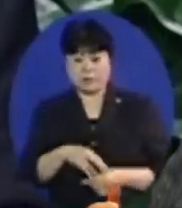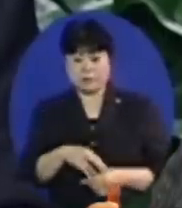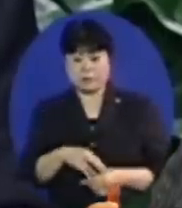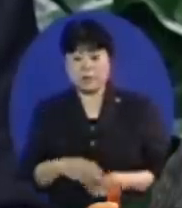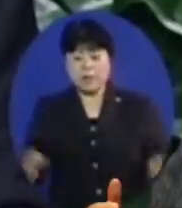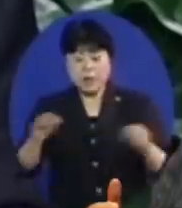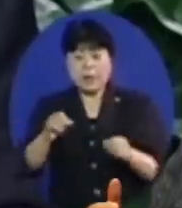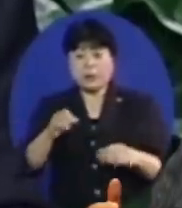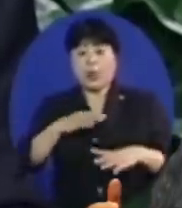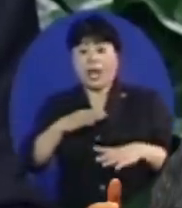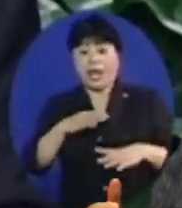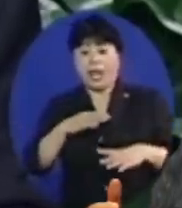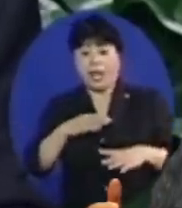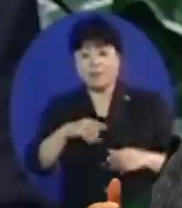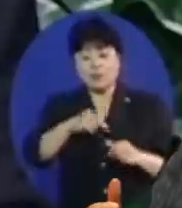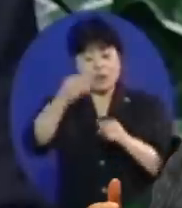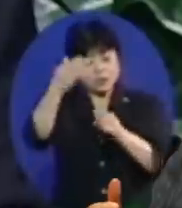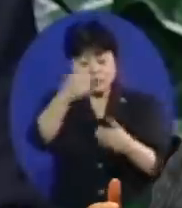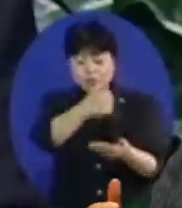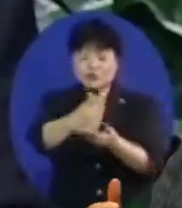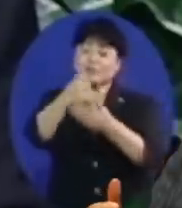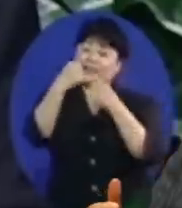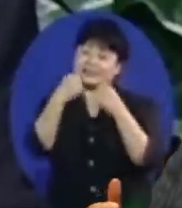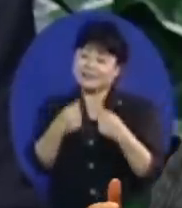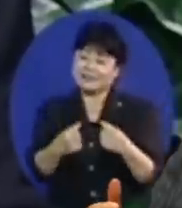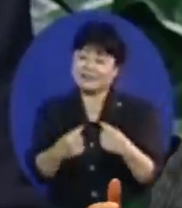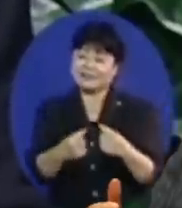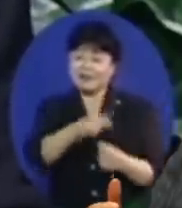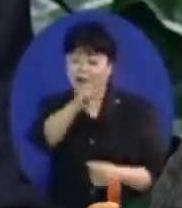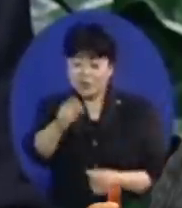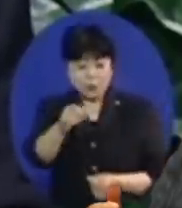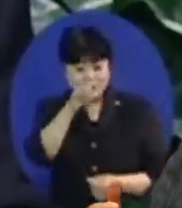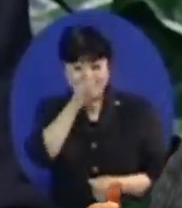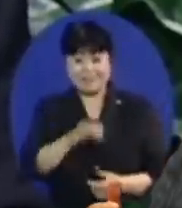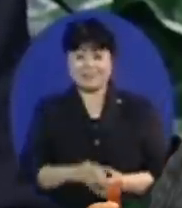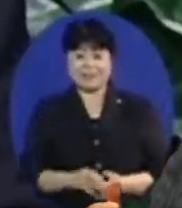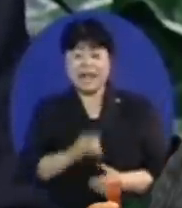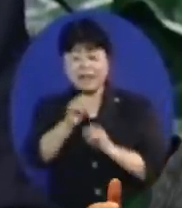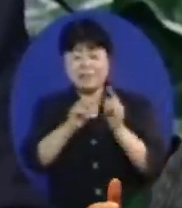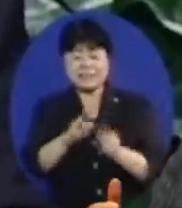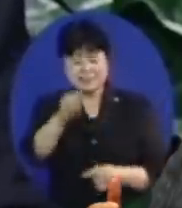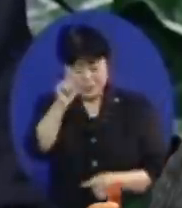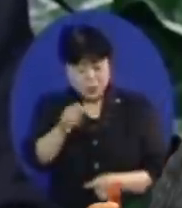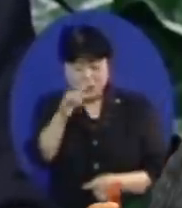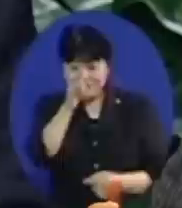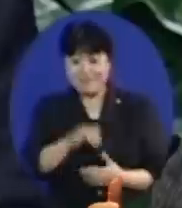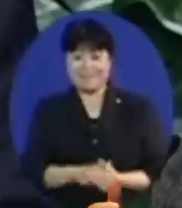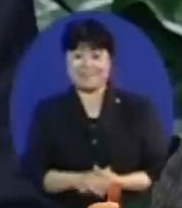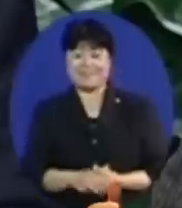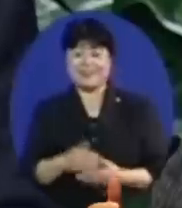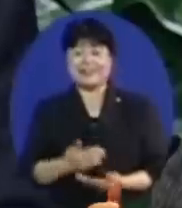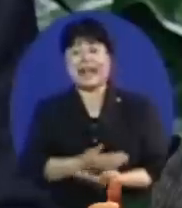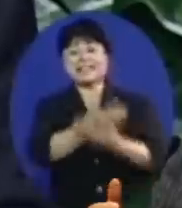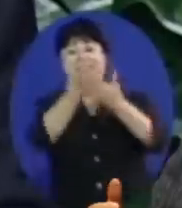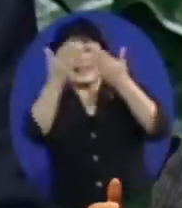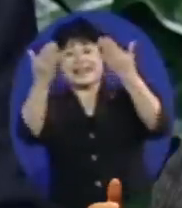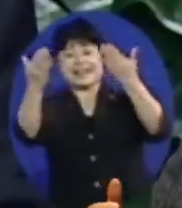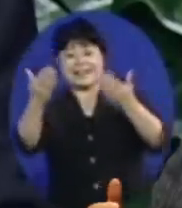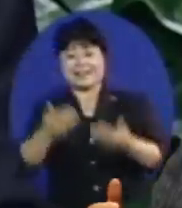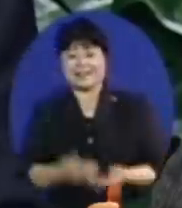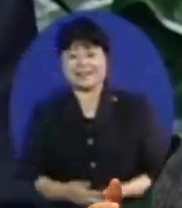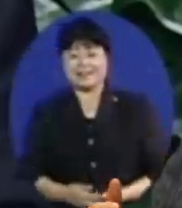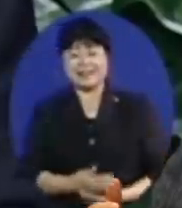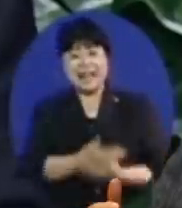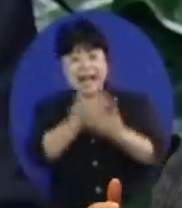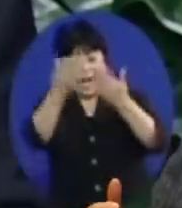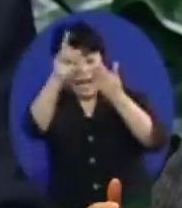밤에 놀라면서 나를 건지는 주님이 계신다. 성경에 기록되어 있다. 말씀을 믿어야 되는 것입니다. 낮에 붉은